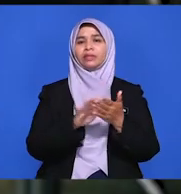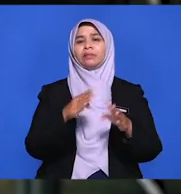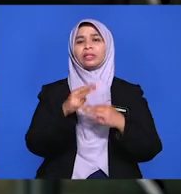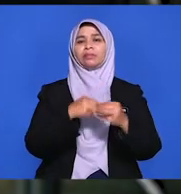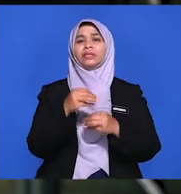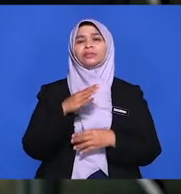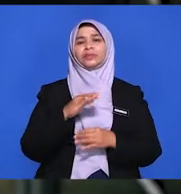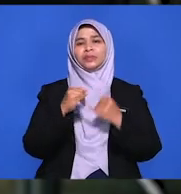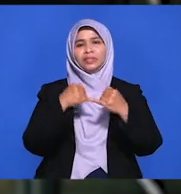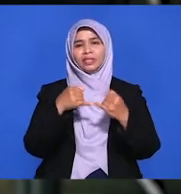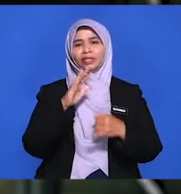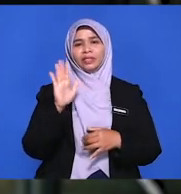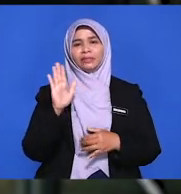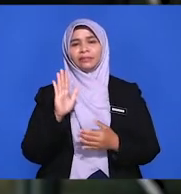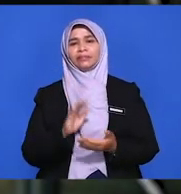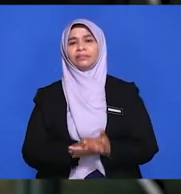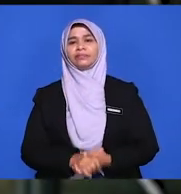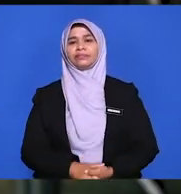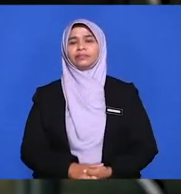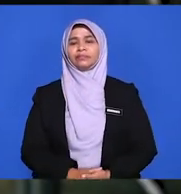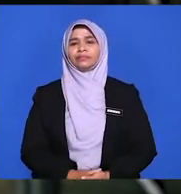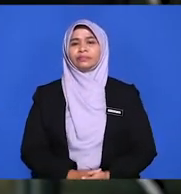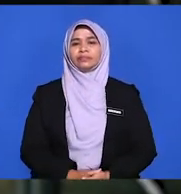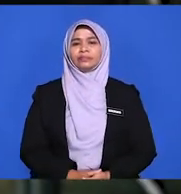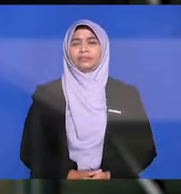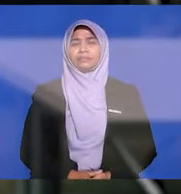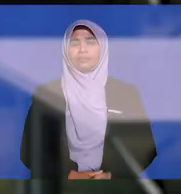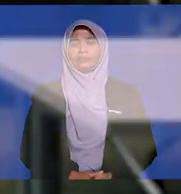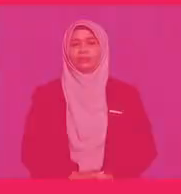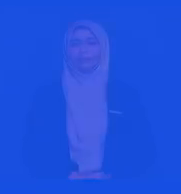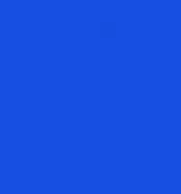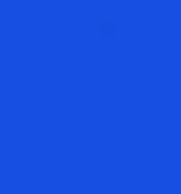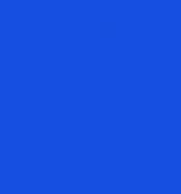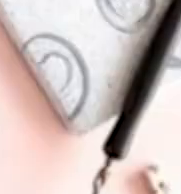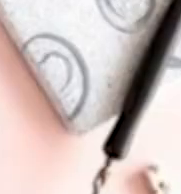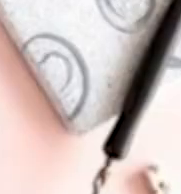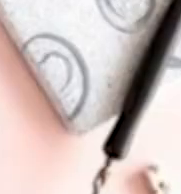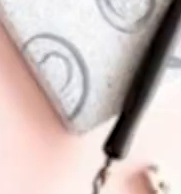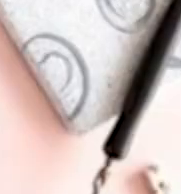Jaga diri semua. Selamat maju jaya. Bye.